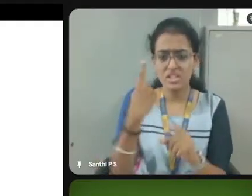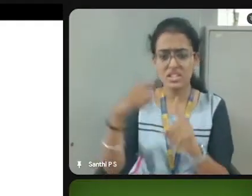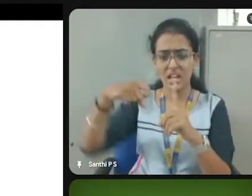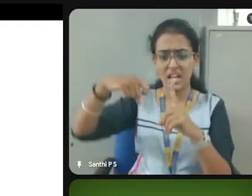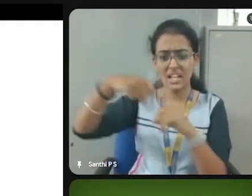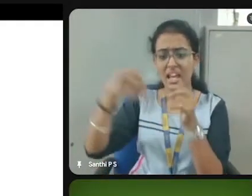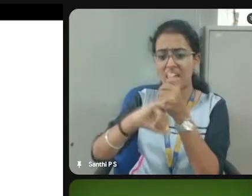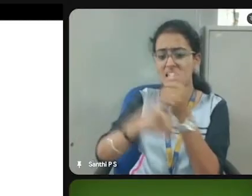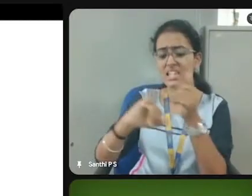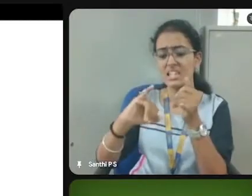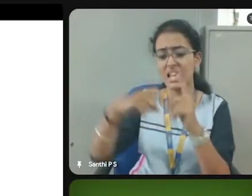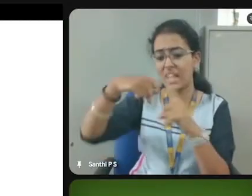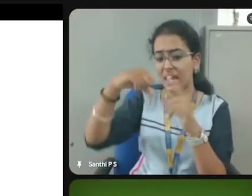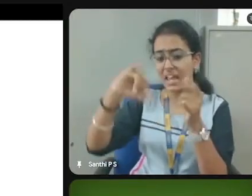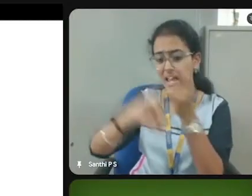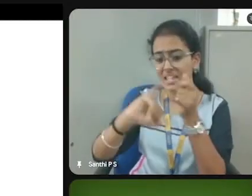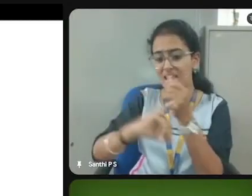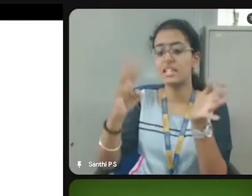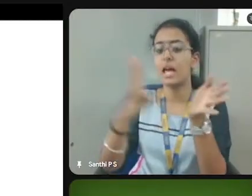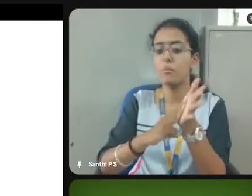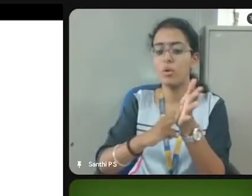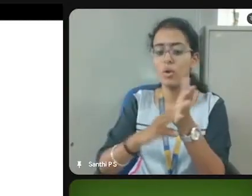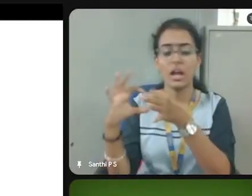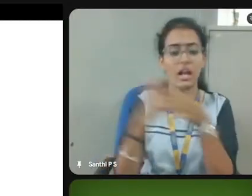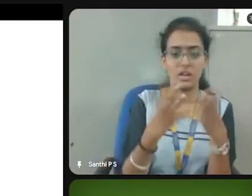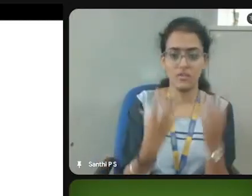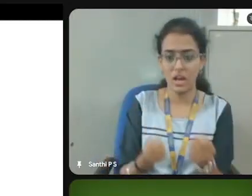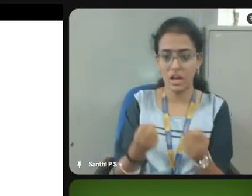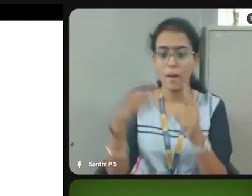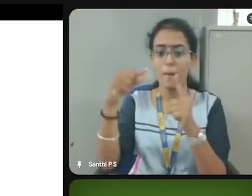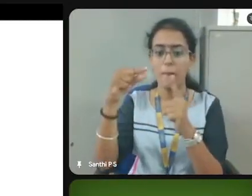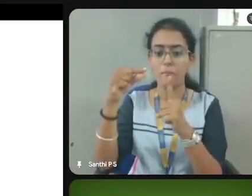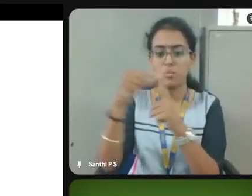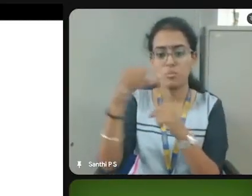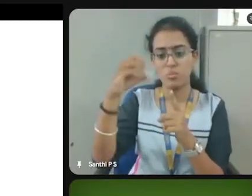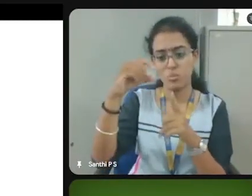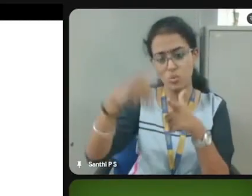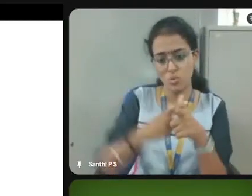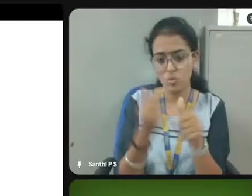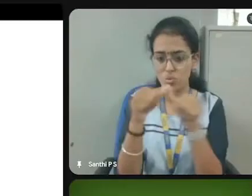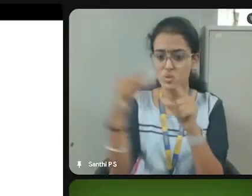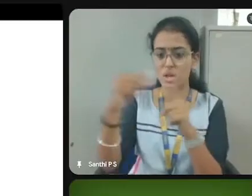KSSM-ഉമായിട്ടാണ് ബന്ധപ്പെടേണ്ടത്. കേരള സോഷ്യൽ സെക്യൂരിറ്റി മിഷൻ പൂജപ്പുര അവരുടെ ഓഫീസുമായിട്ടാണ് ബന്ധപ്പെടേണ്ടത്.